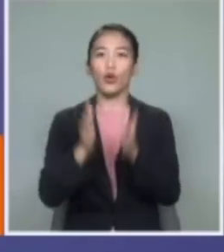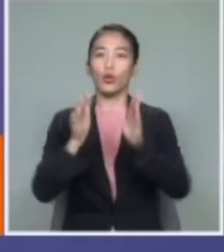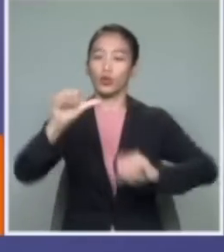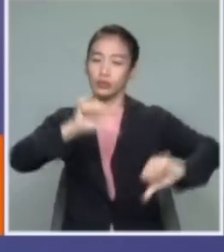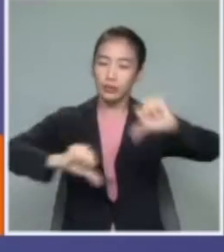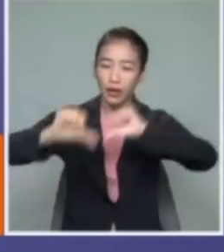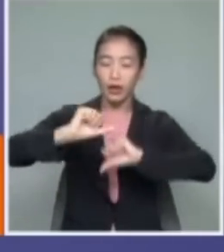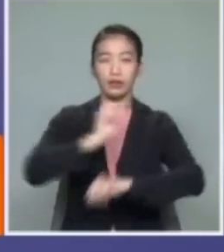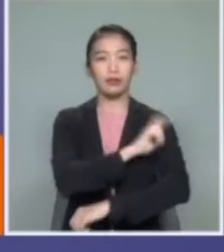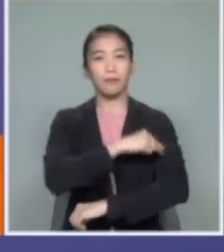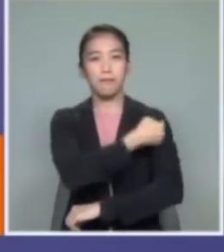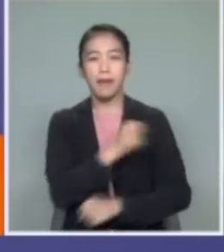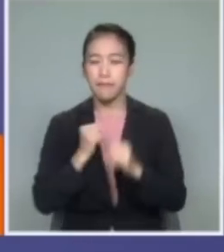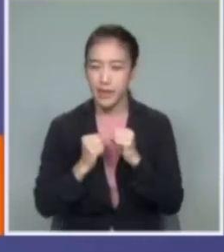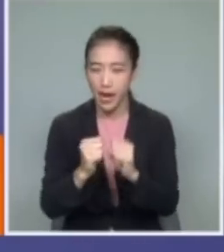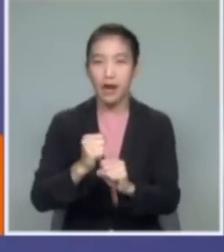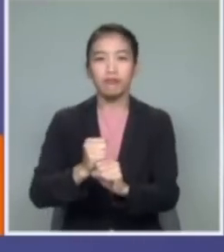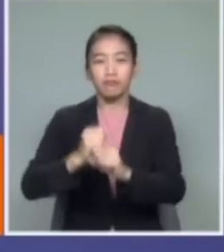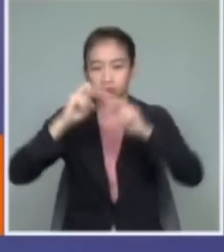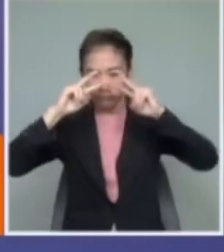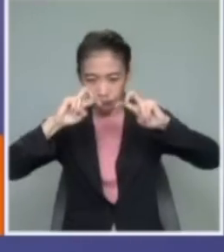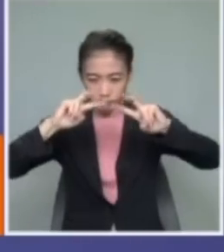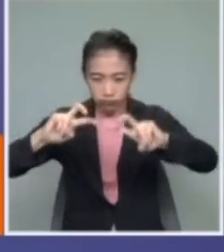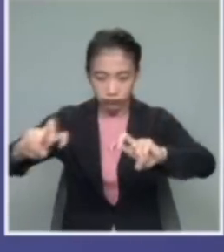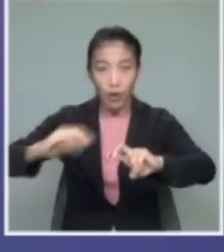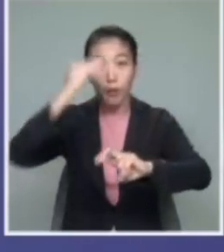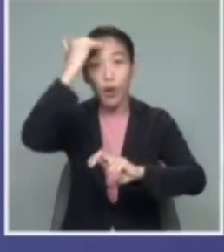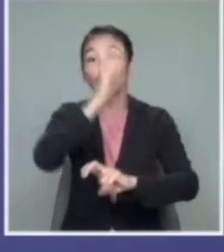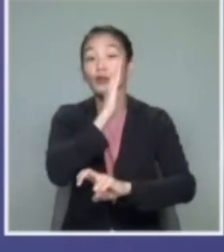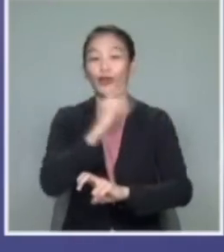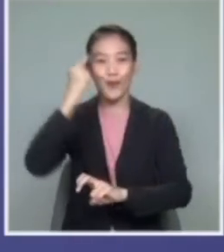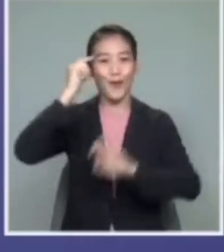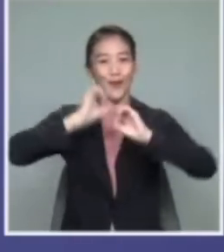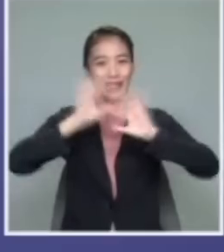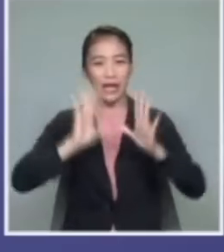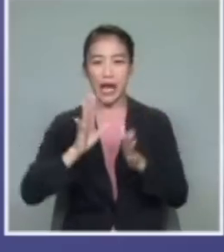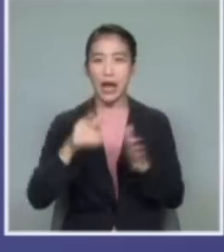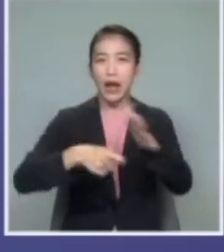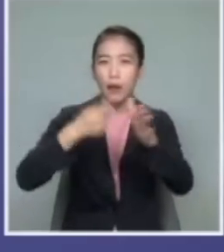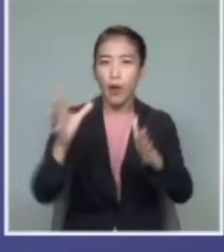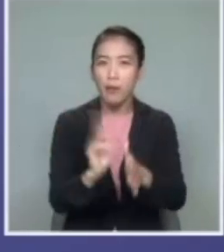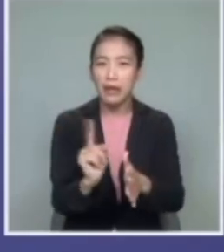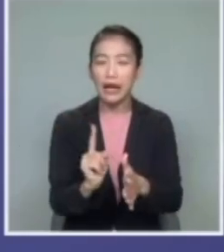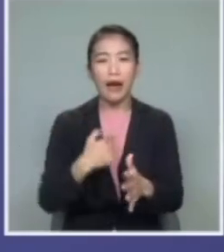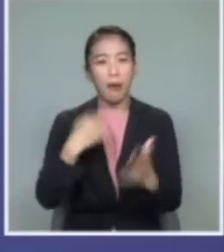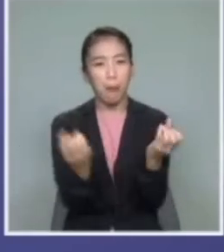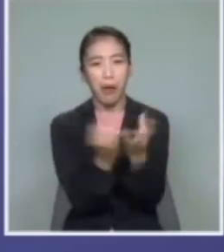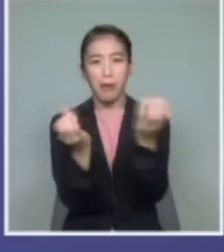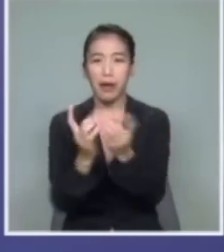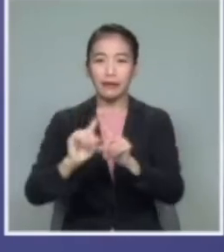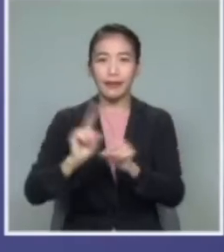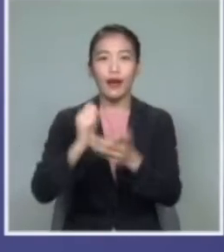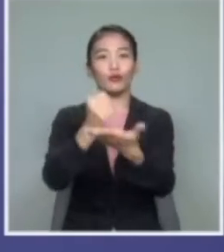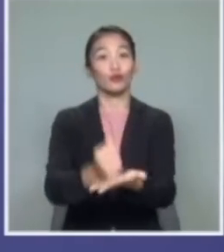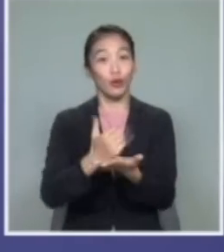คงพยายามศึกษาค้นคว้ากันต่อไปเพราะว่าปัจจัยพวกนี้ถ้าเรารู้นี่มันก็มาอธิบายหลายๆเรื่องได้ก็มาช่วยให้เราปฏิบัติตัวได้ถูกต้องเพิ่มม